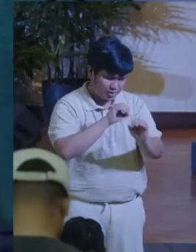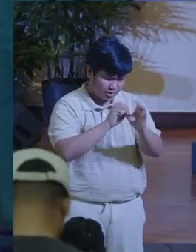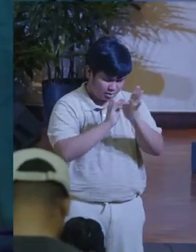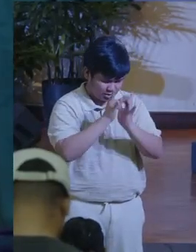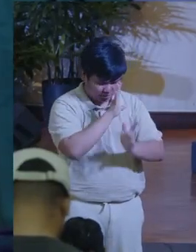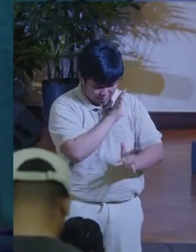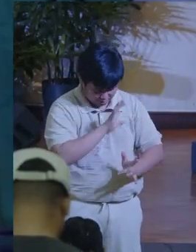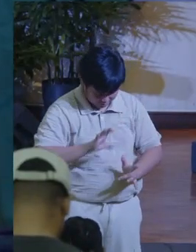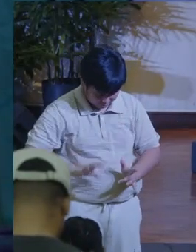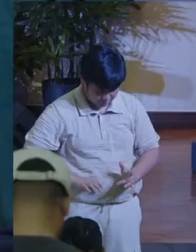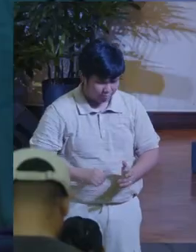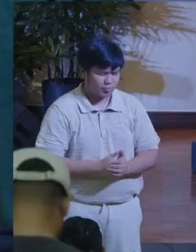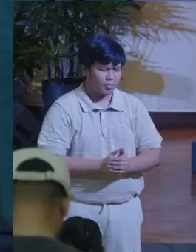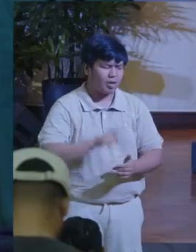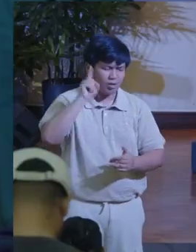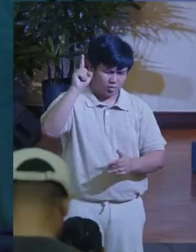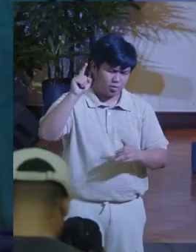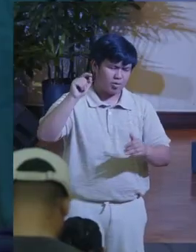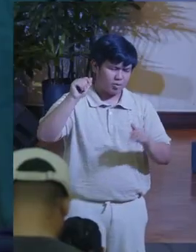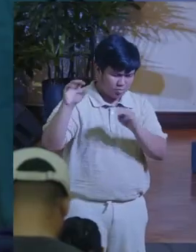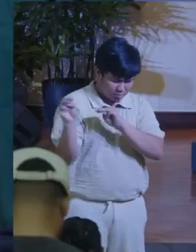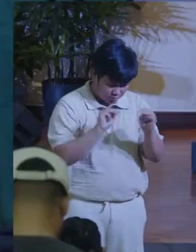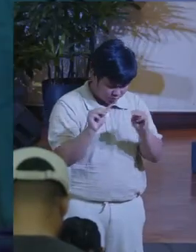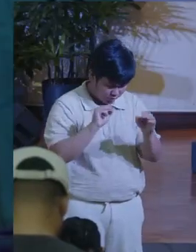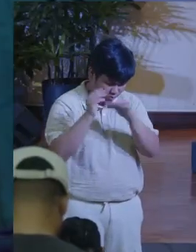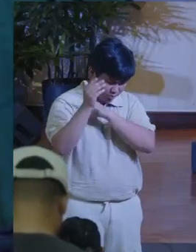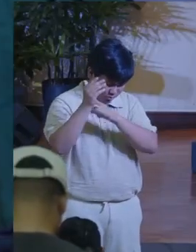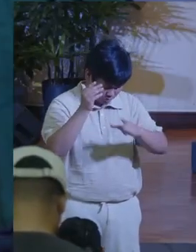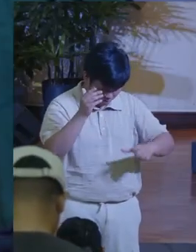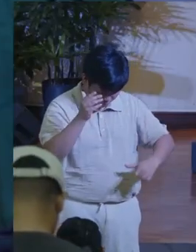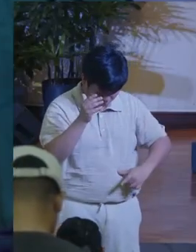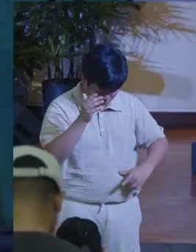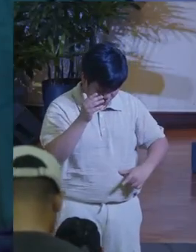Jesus. Gawin ninyo ito, Panginoon,